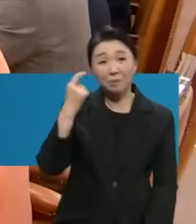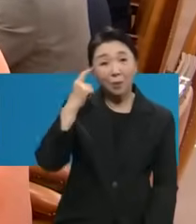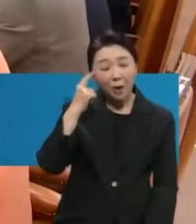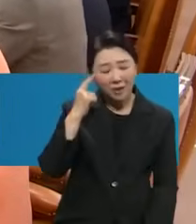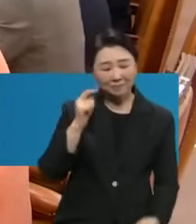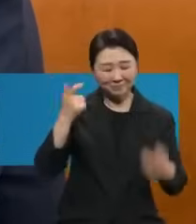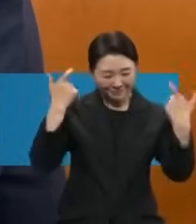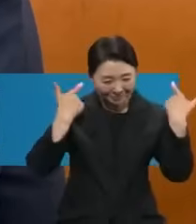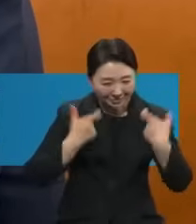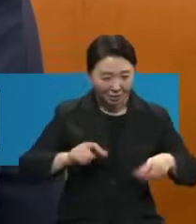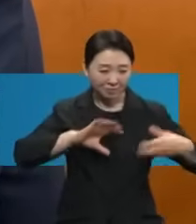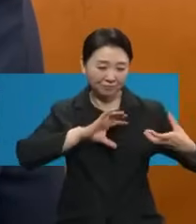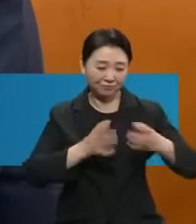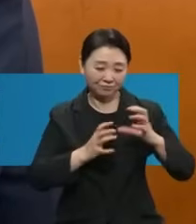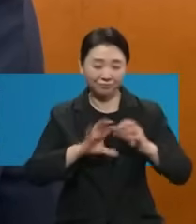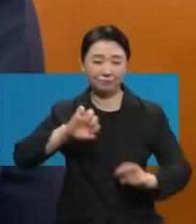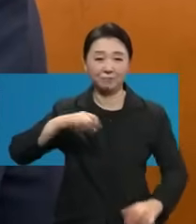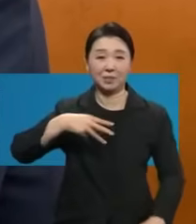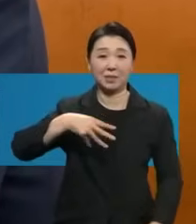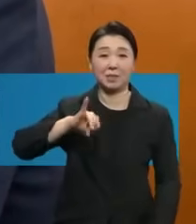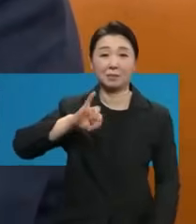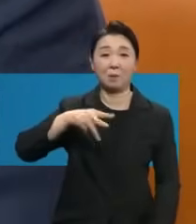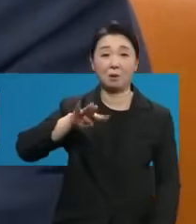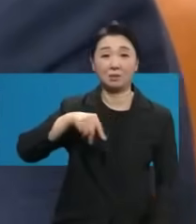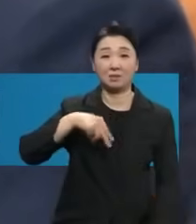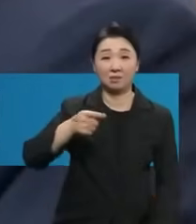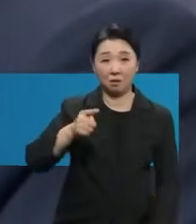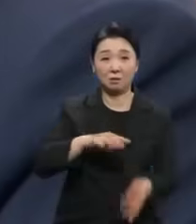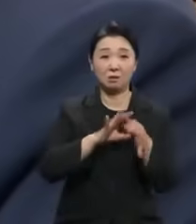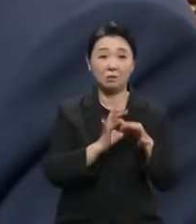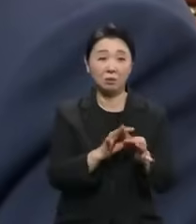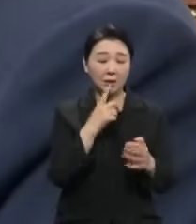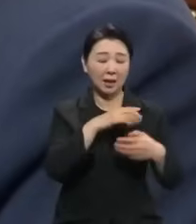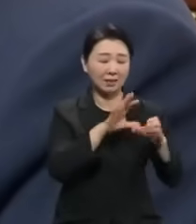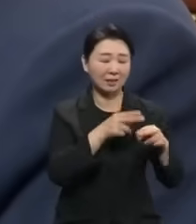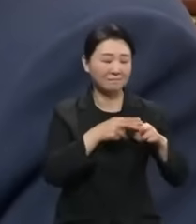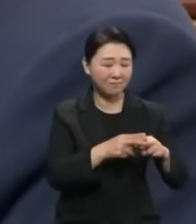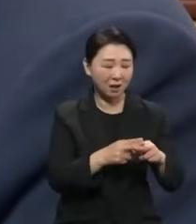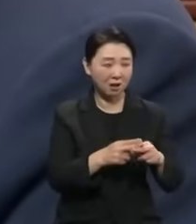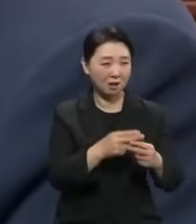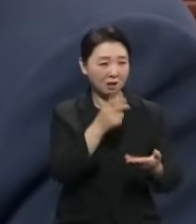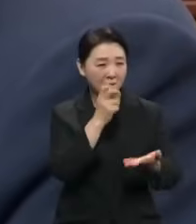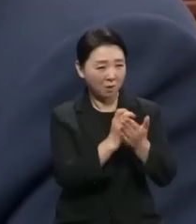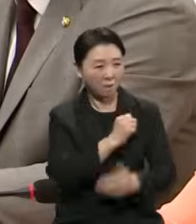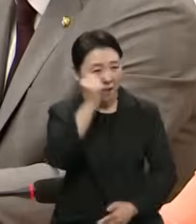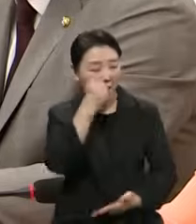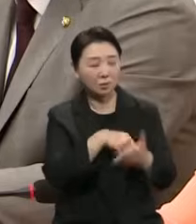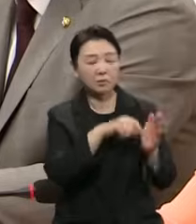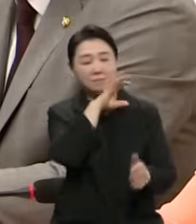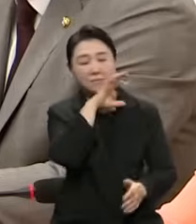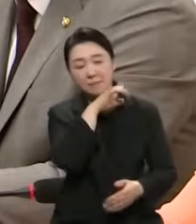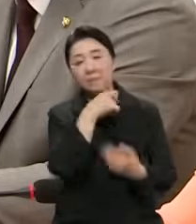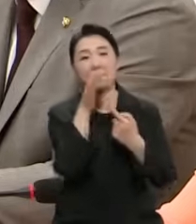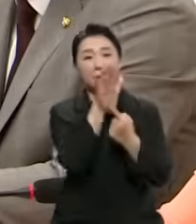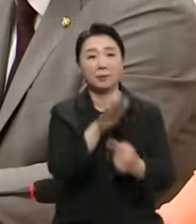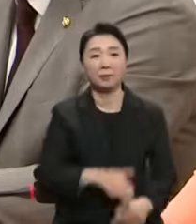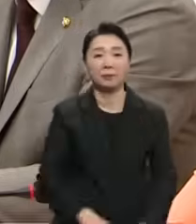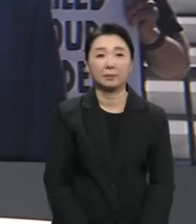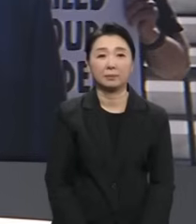무제한 토론, 즉 필리버스터를 통해 야당의 일방적인 법안 처리에 항의하는 방안을 검토하고 있습니다.